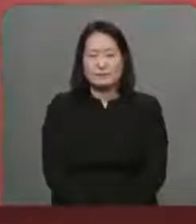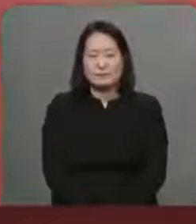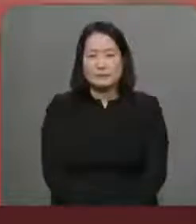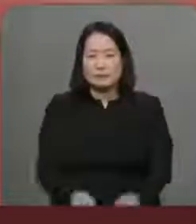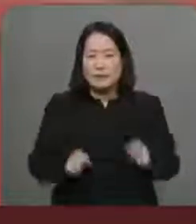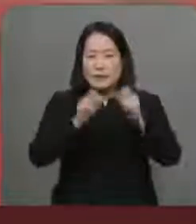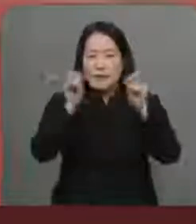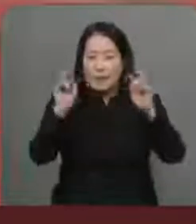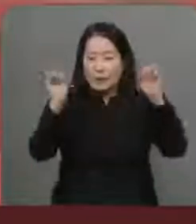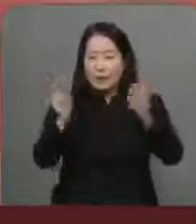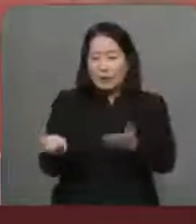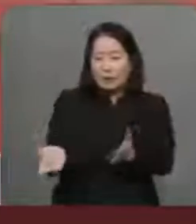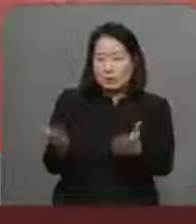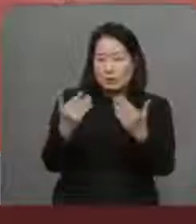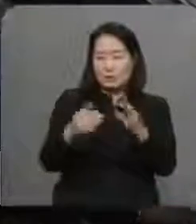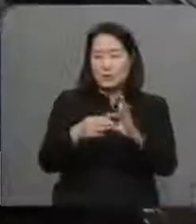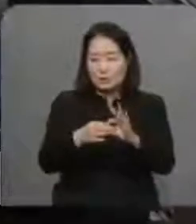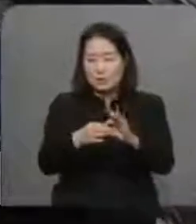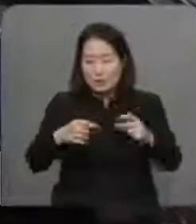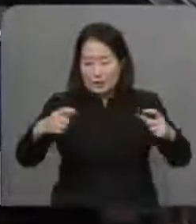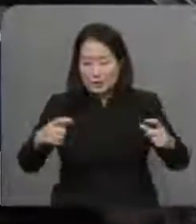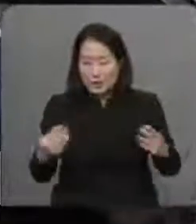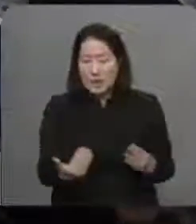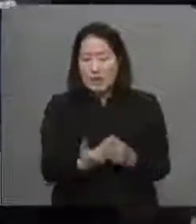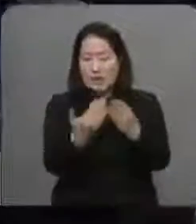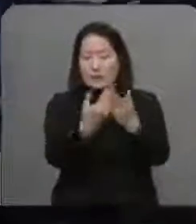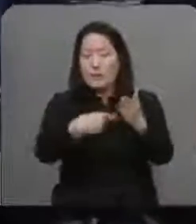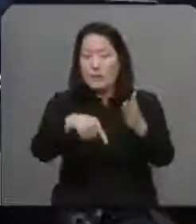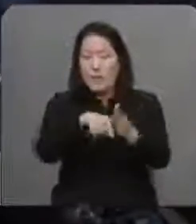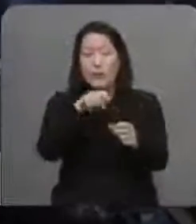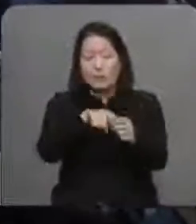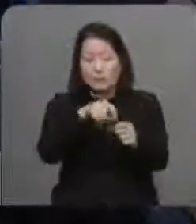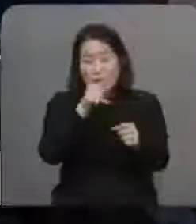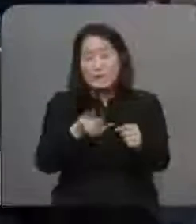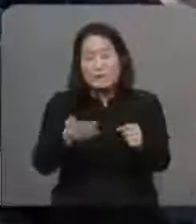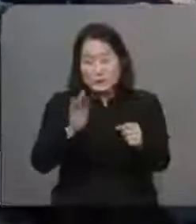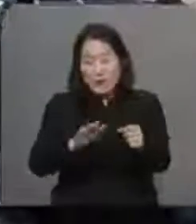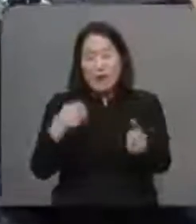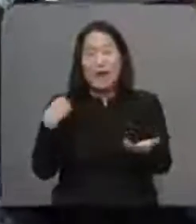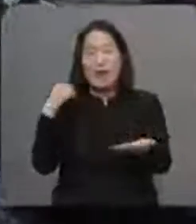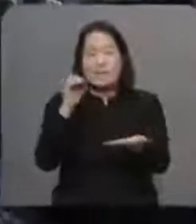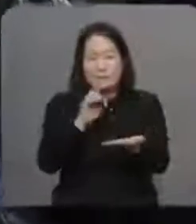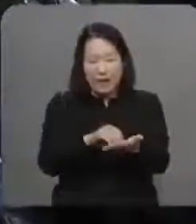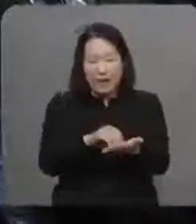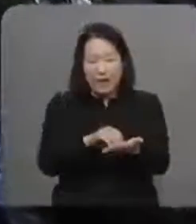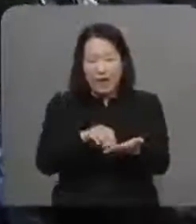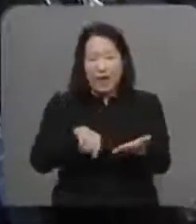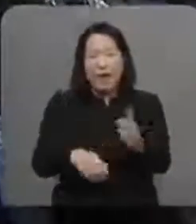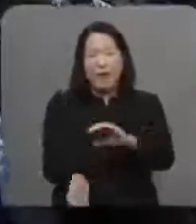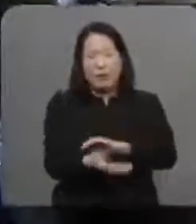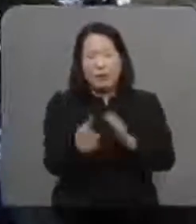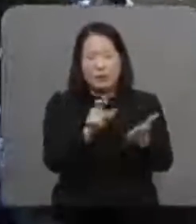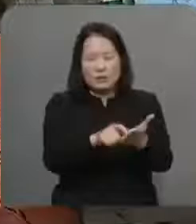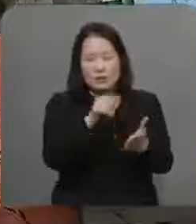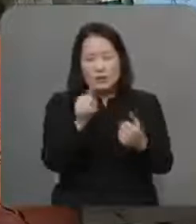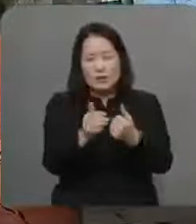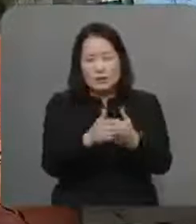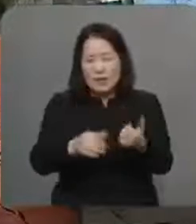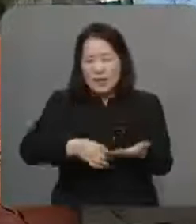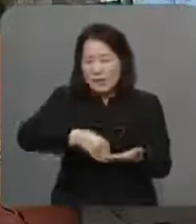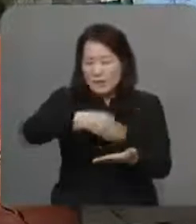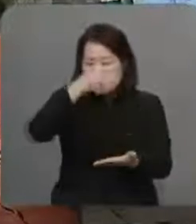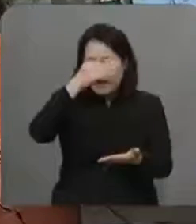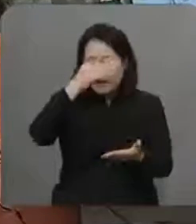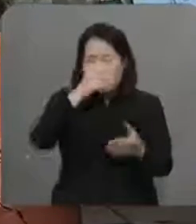민간 투자 유치를 통한 지역 개발을 위해서라고 하지만 허술한 환매특약 때문에 양양군 을 금싸라기 땅을 내주고